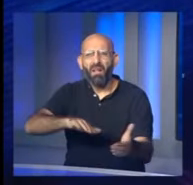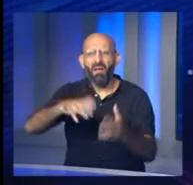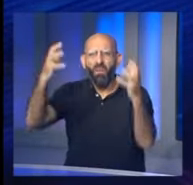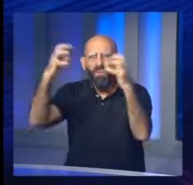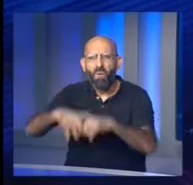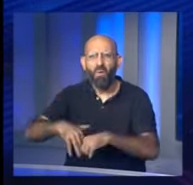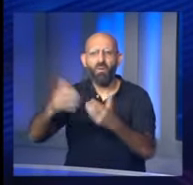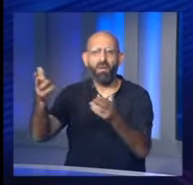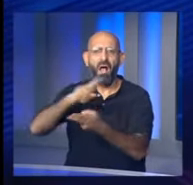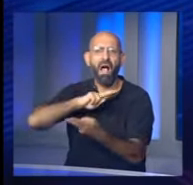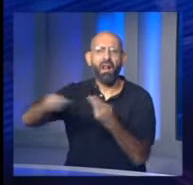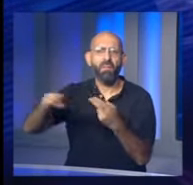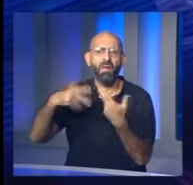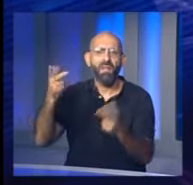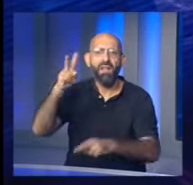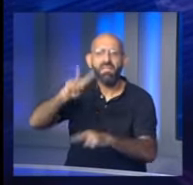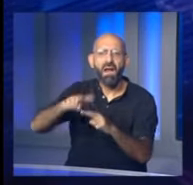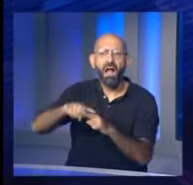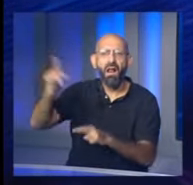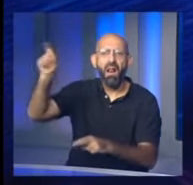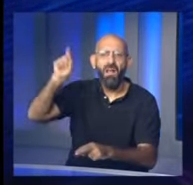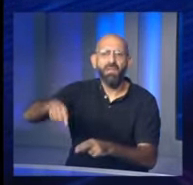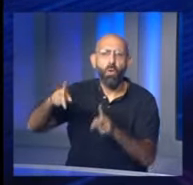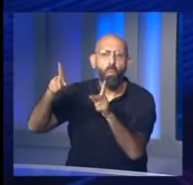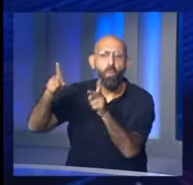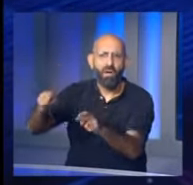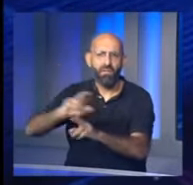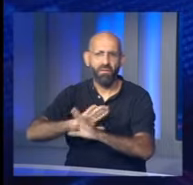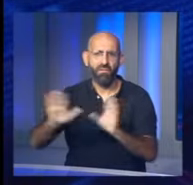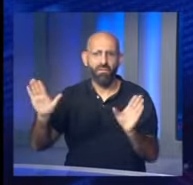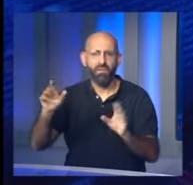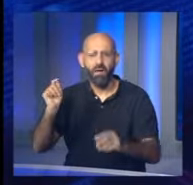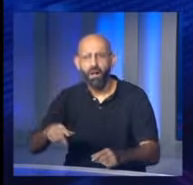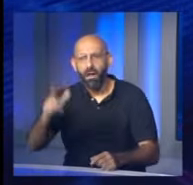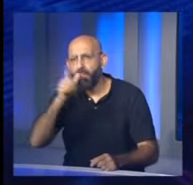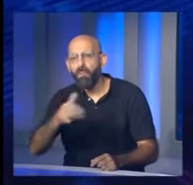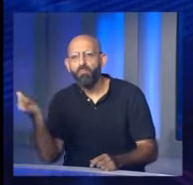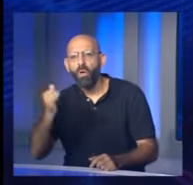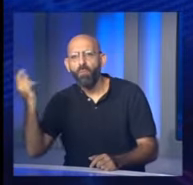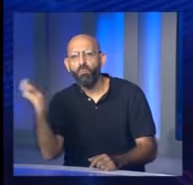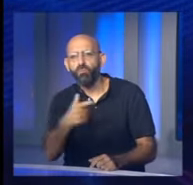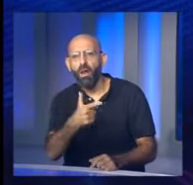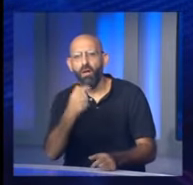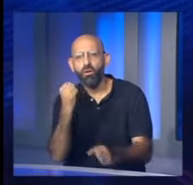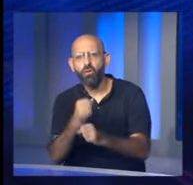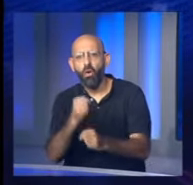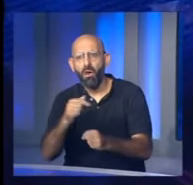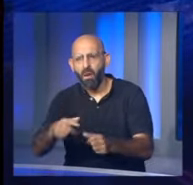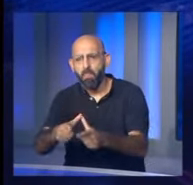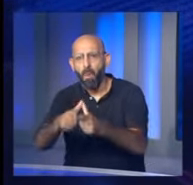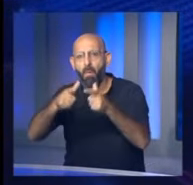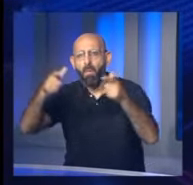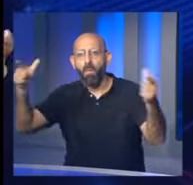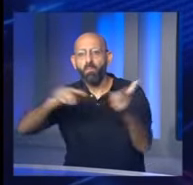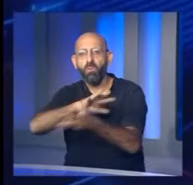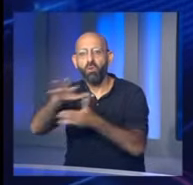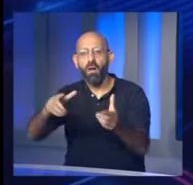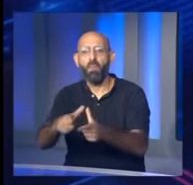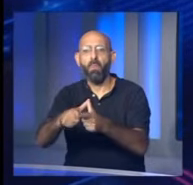ان العنف والقتل والتدمير لن يوصل الى حل ويجب الزام اسرائيل وقف عدوانها المدمر